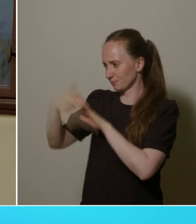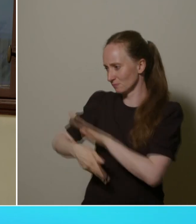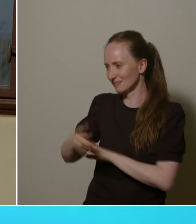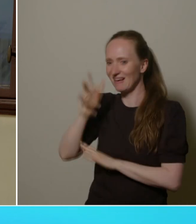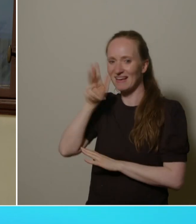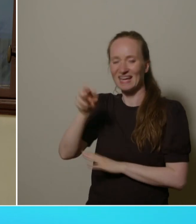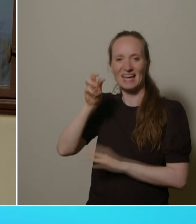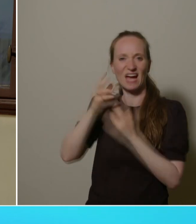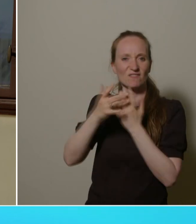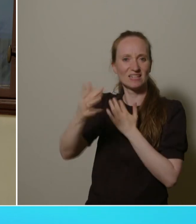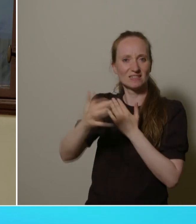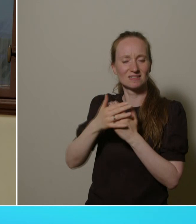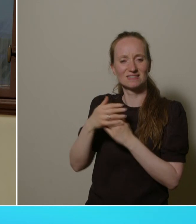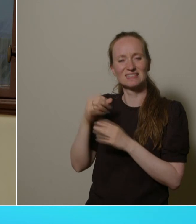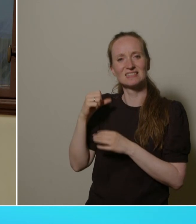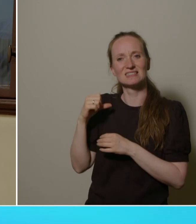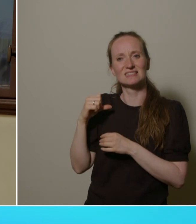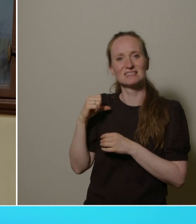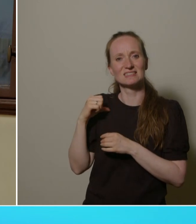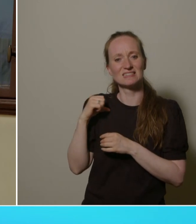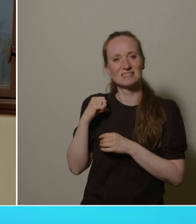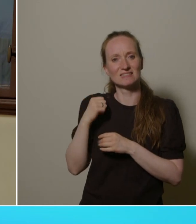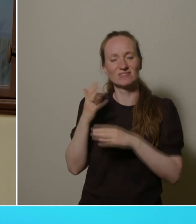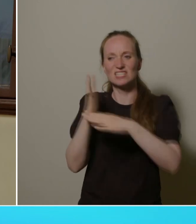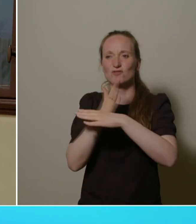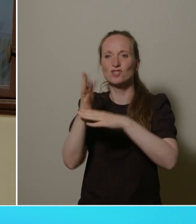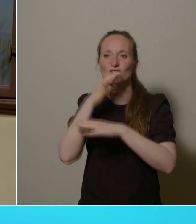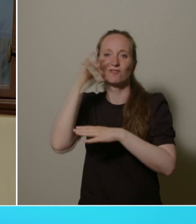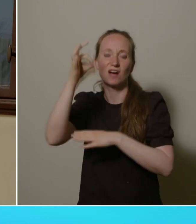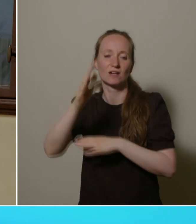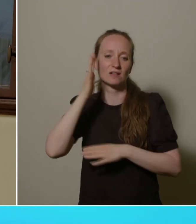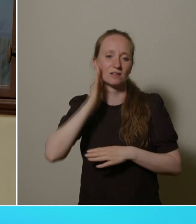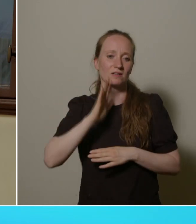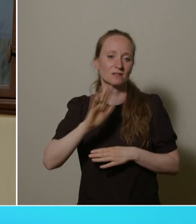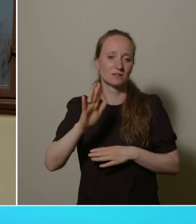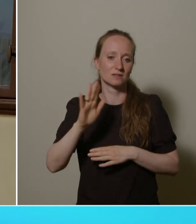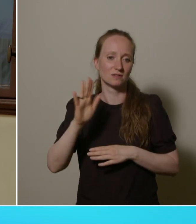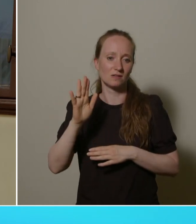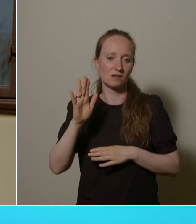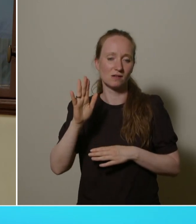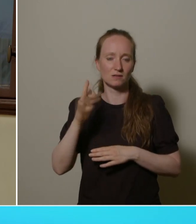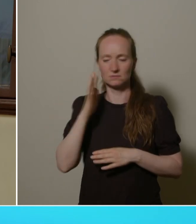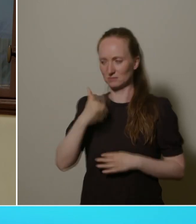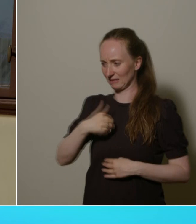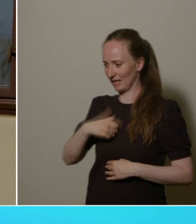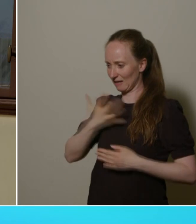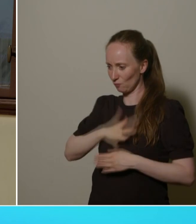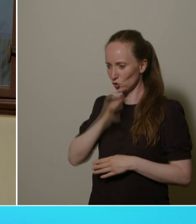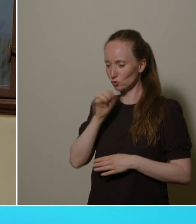hat das durchaus ungewöhnlich und selten genutzte Instrument einer Zwischenfrage angemeldet. Ich würde gerne meine Rede zu Ende halten und danach können Sie gerne eine Frage